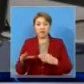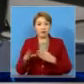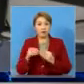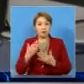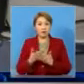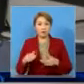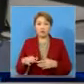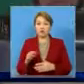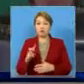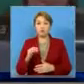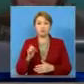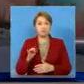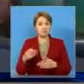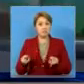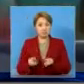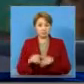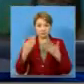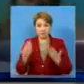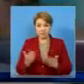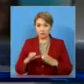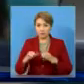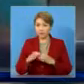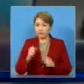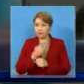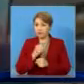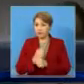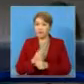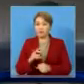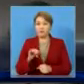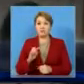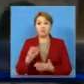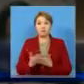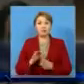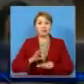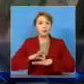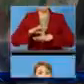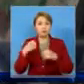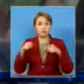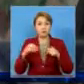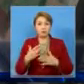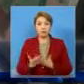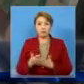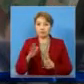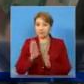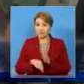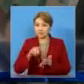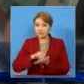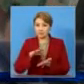так и в конкуренции. Также теперь для предпринимателей работает портал, который проводит торговые процедуры без